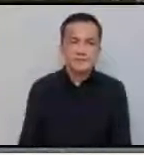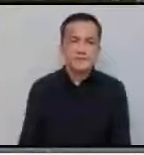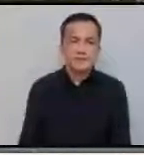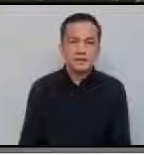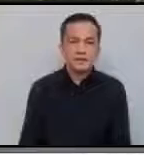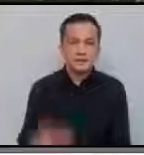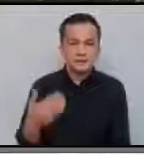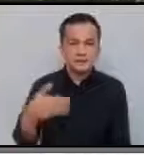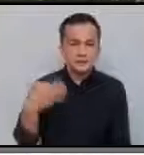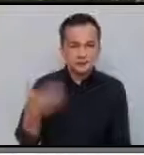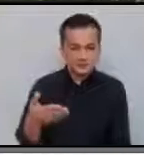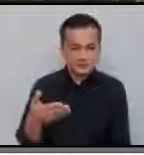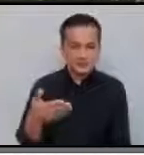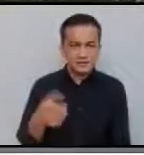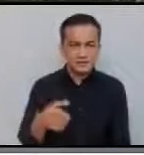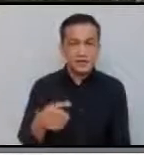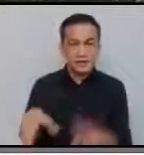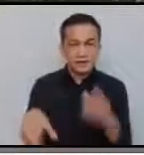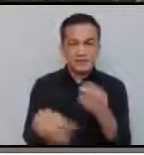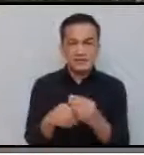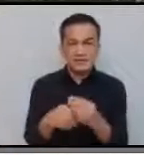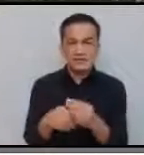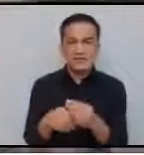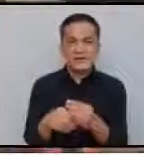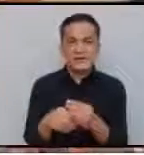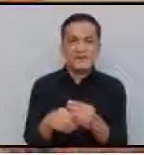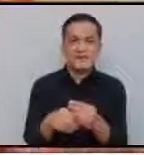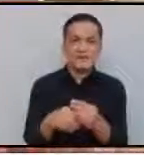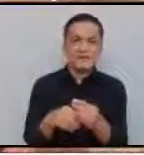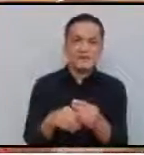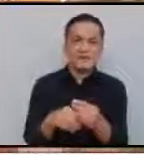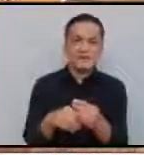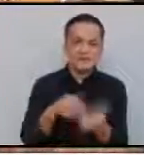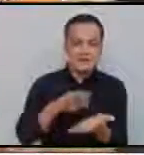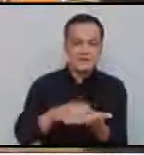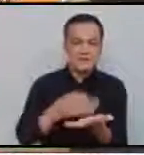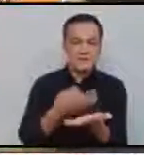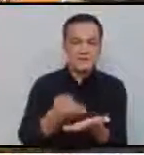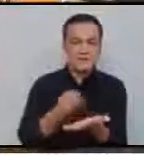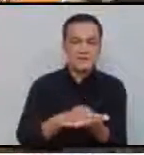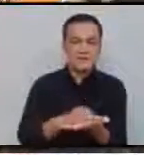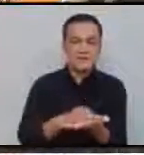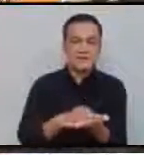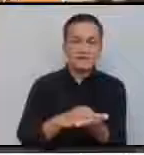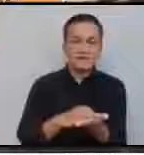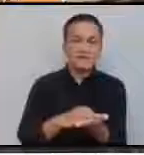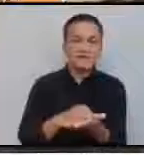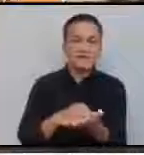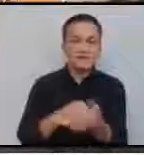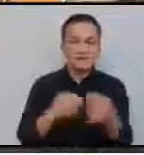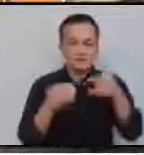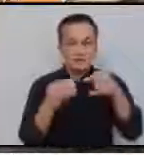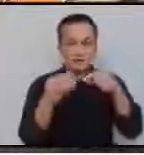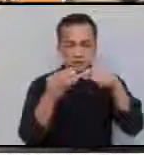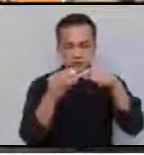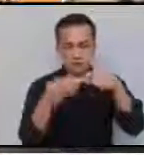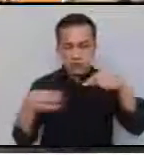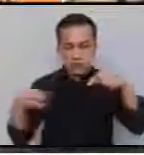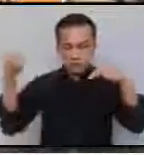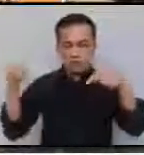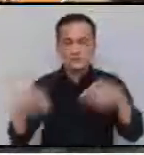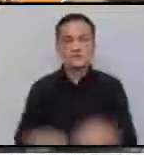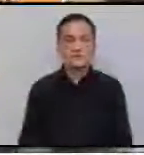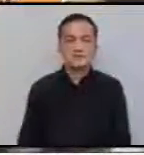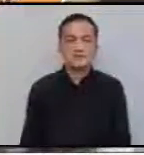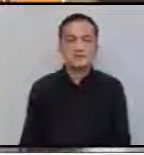Tapos, ito rin po, meron akong prinitong talong. Lagyan natin siya sa gilid para maganda naman yung ano, itsura niya.